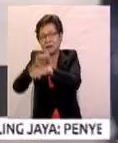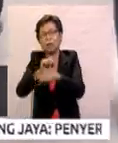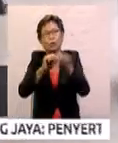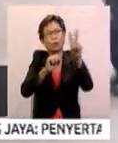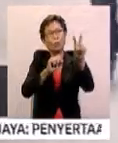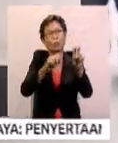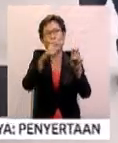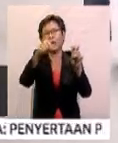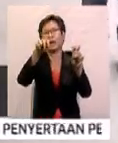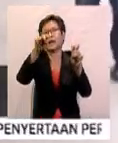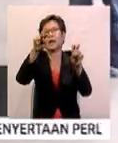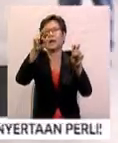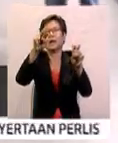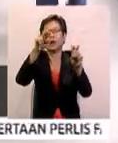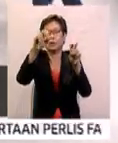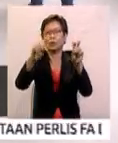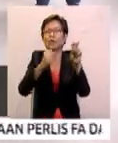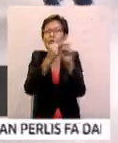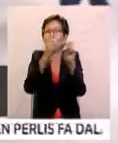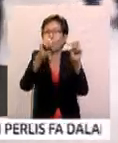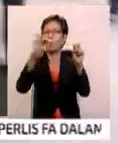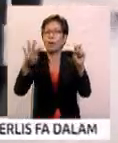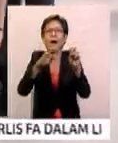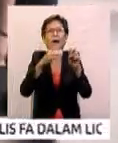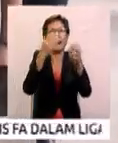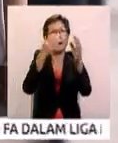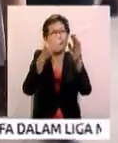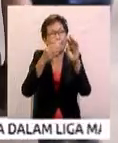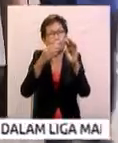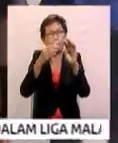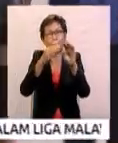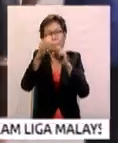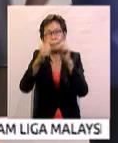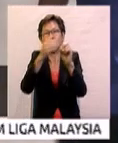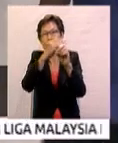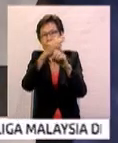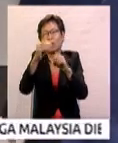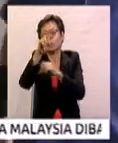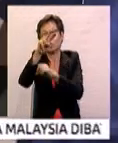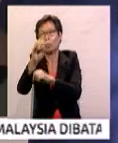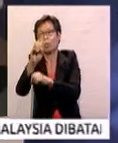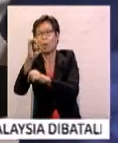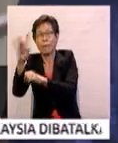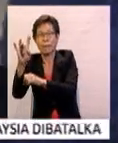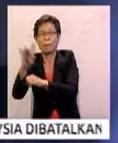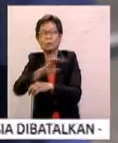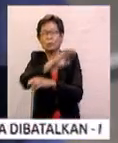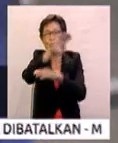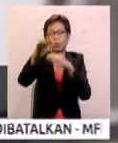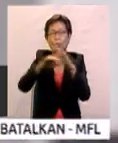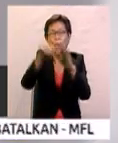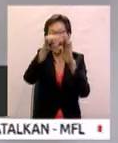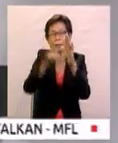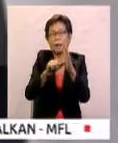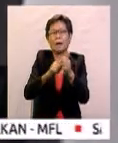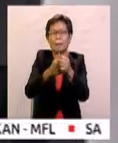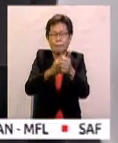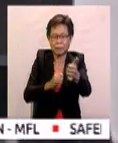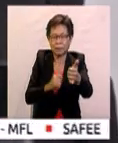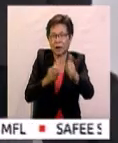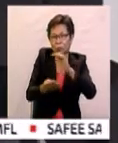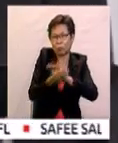2004 hingga 6 November 2008. Semua pertuduhan dikemukakan mengikut Seksyen 11(A) Akta Pencegahan